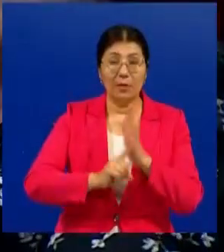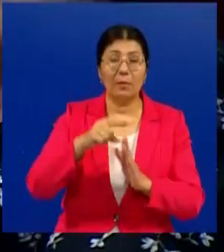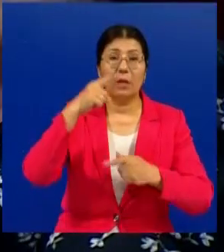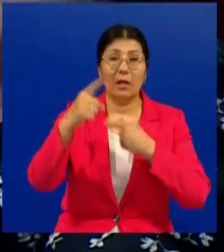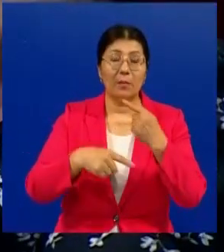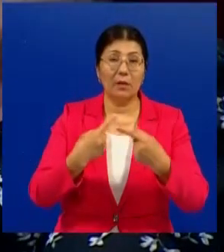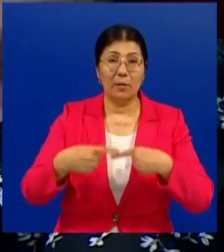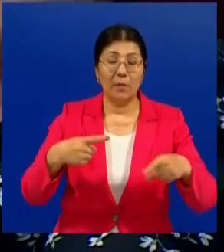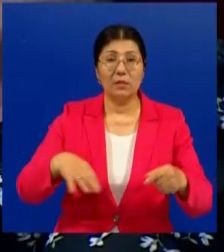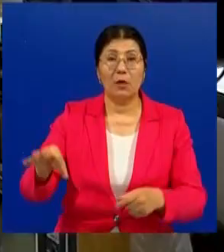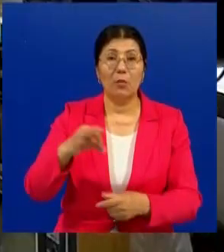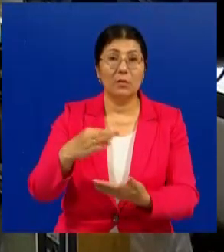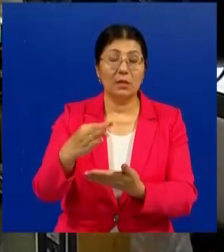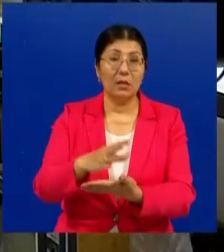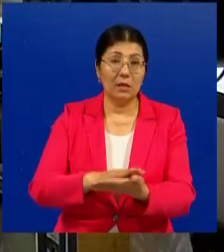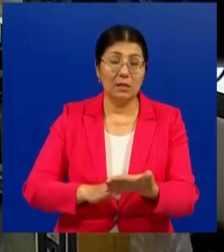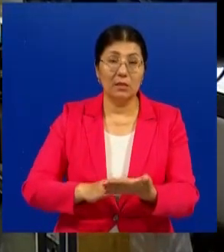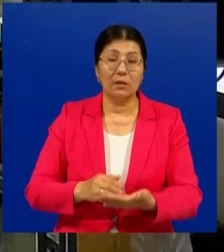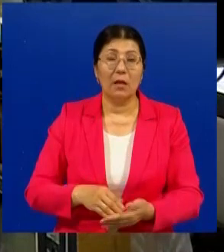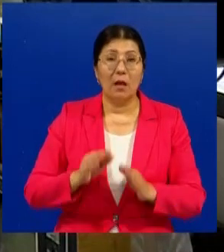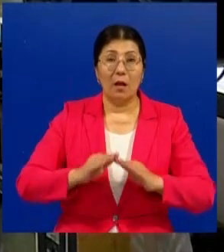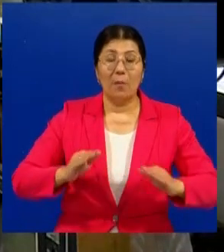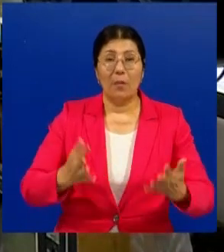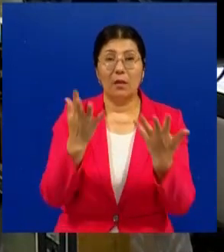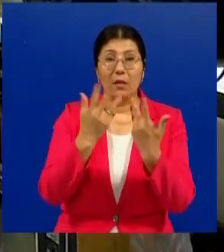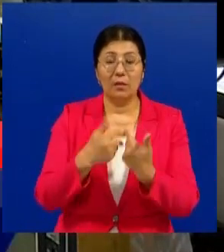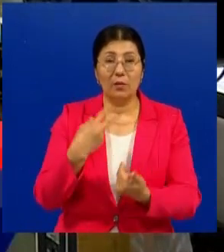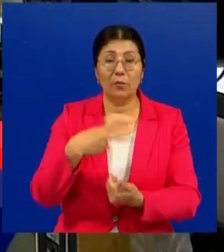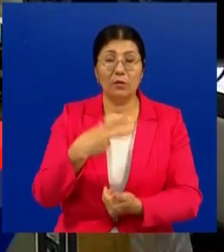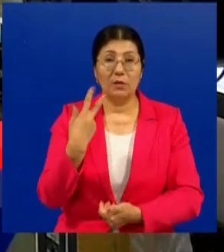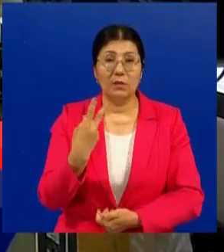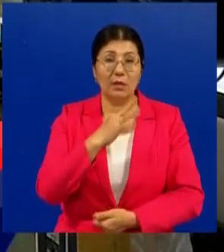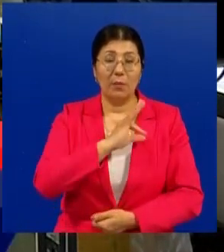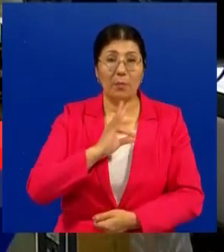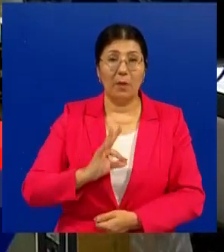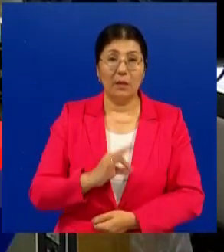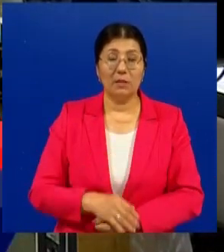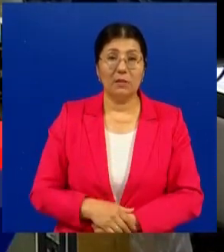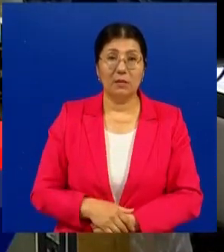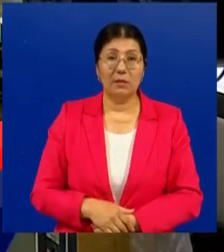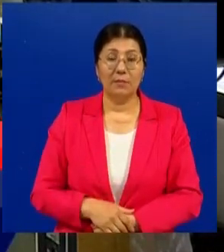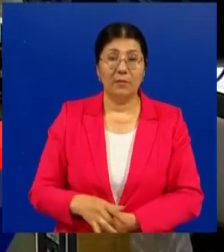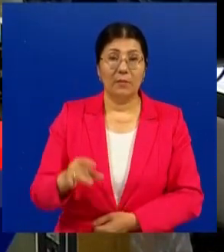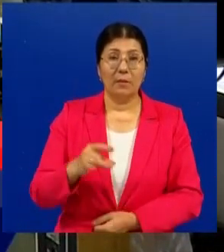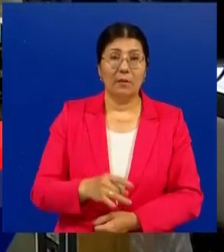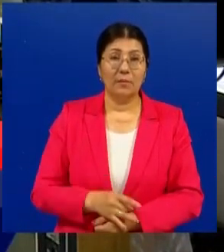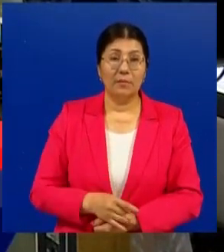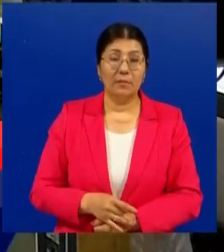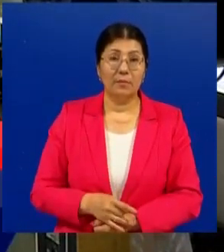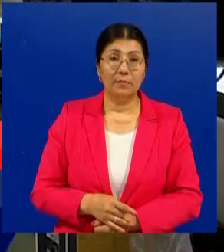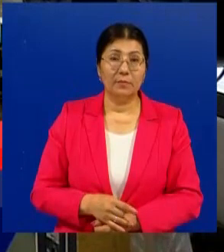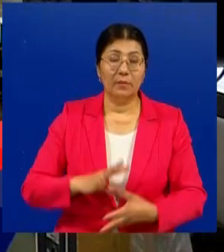қарай басқа аймақтарда жалғасын табады. Балалардың саны 32% жалпы республика бойынша.